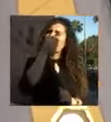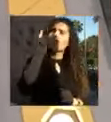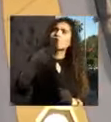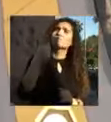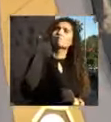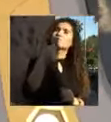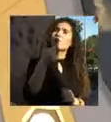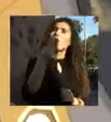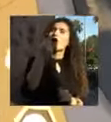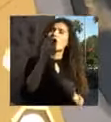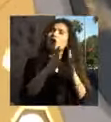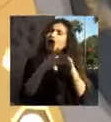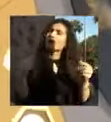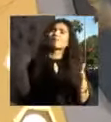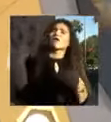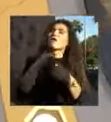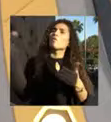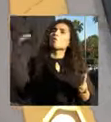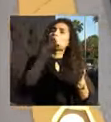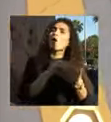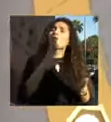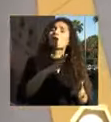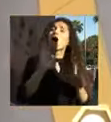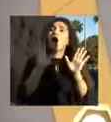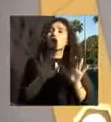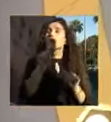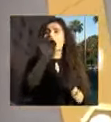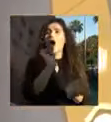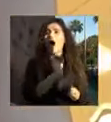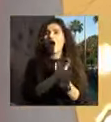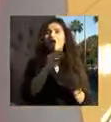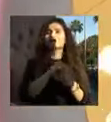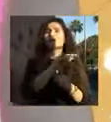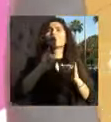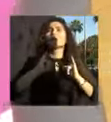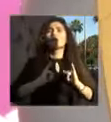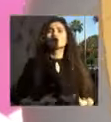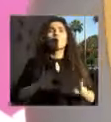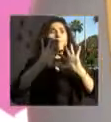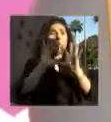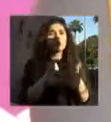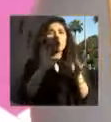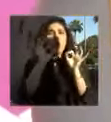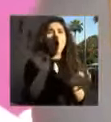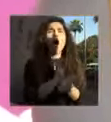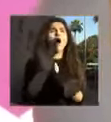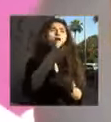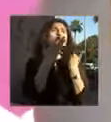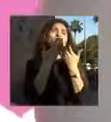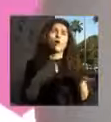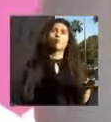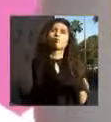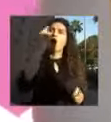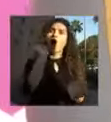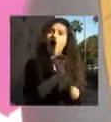yapılır. Para kaybedilir, yerine konur. Ama bir ailenin huzuru kaçarsa o aile dağılır. Biz büyük bir aileyiz ve